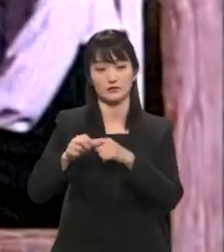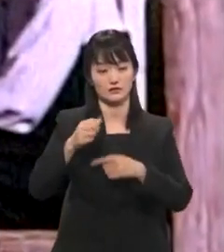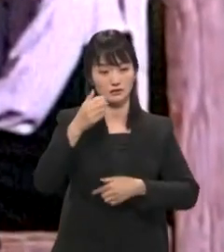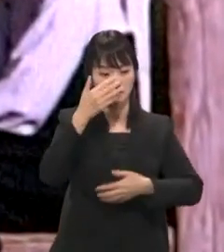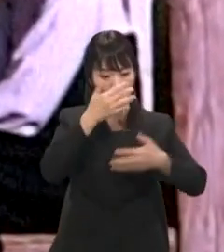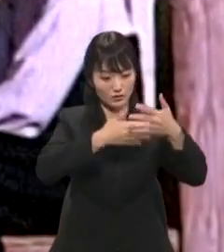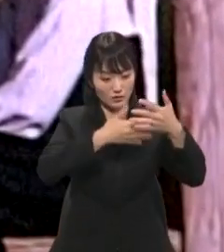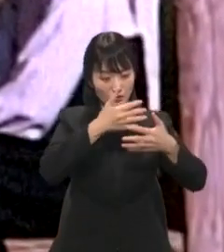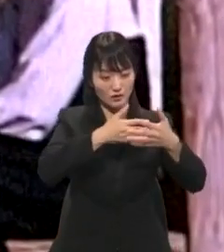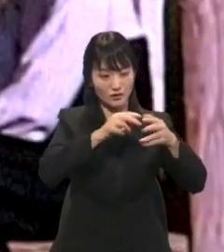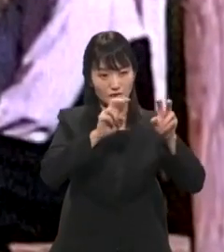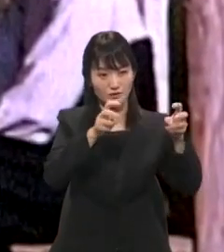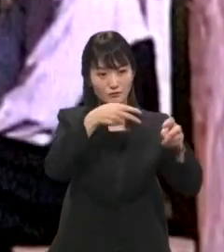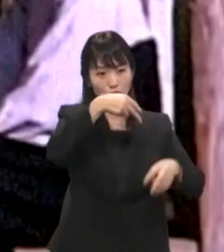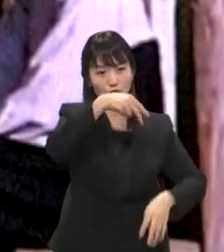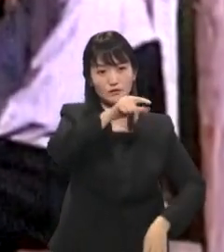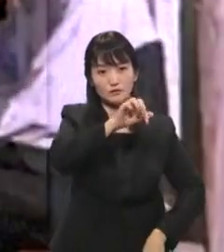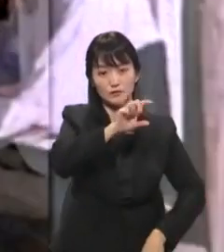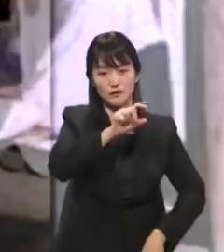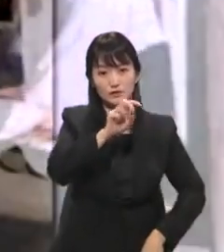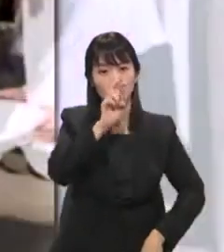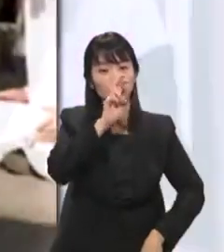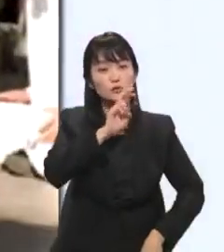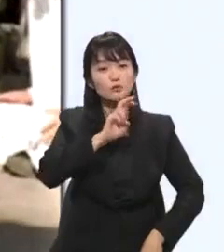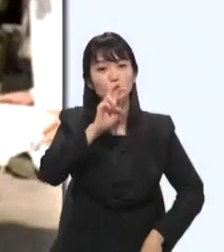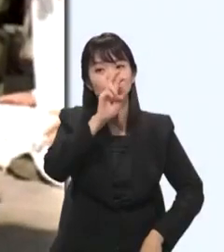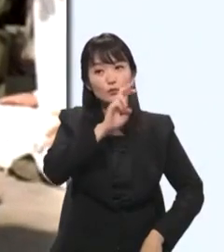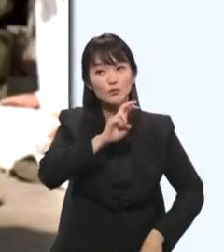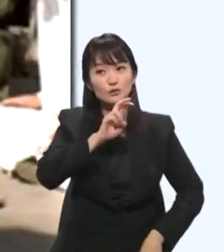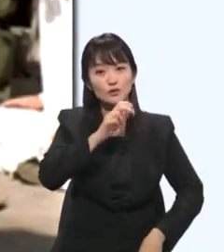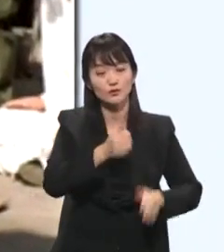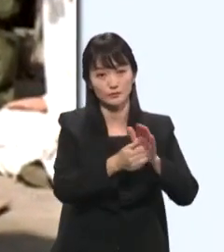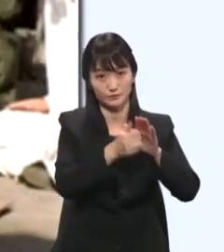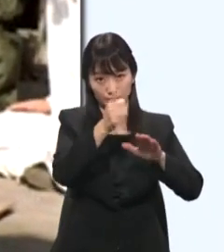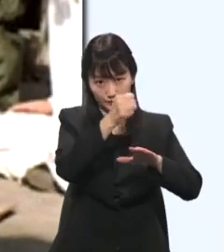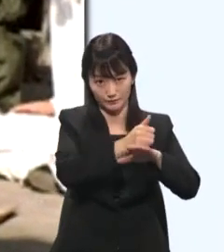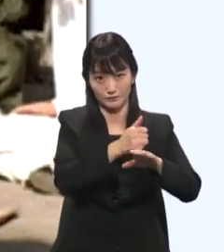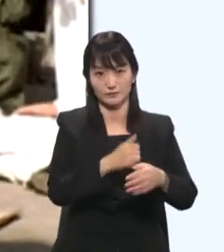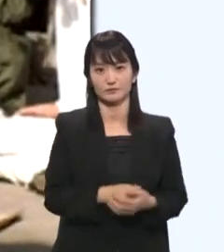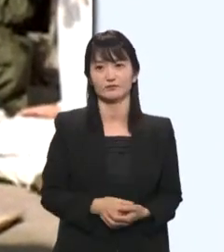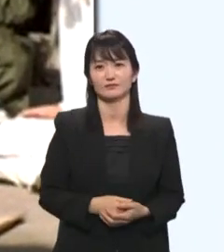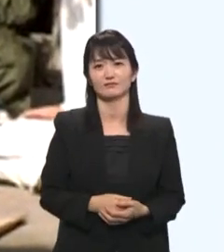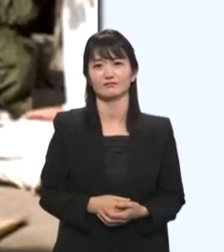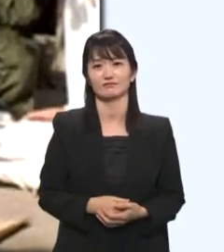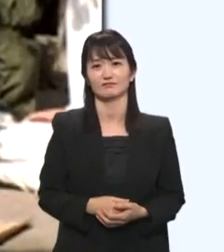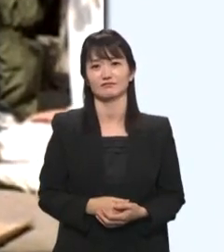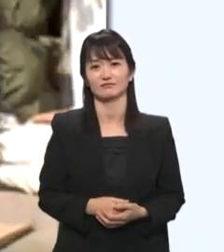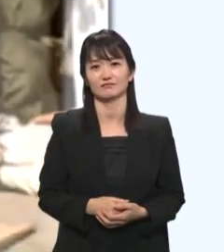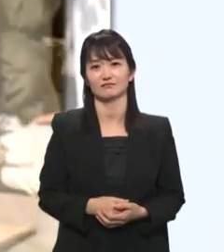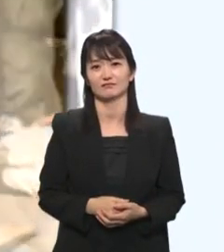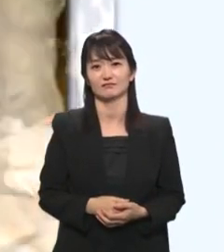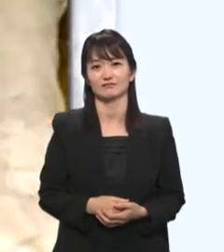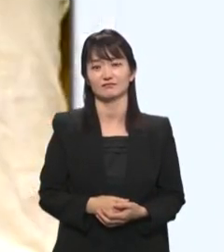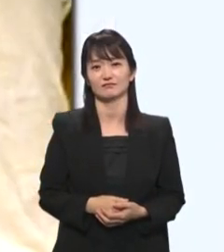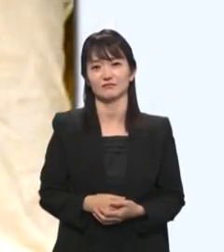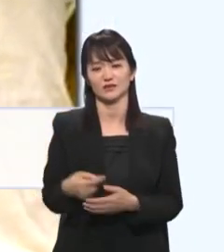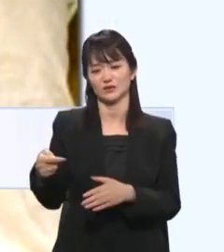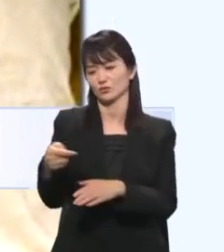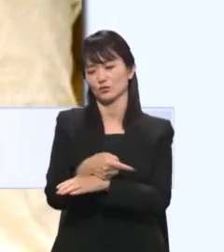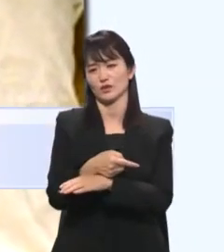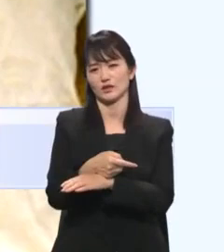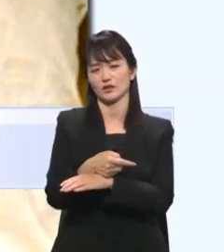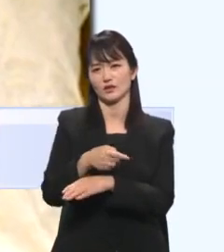성공을 했습니다만 네. 뭐 방금 본인이 그렇게 말씀하셨으니까 네. 망했어요. 망했어요. 망했는데 네.